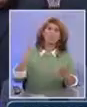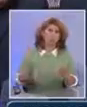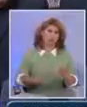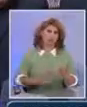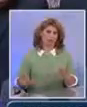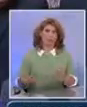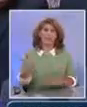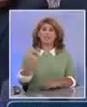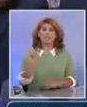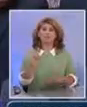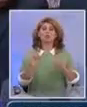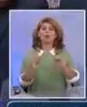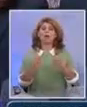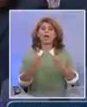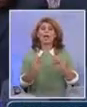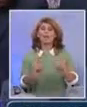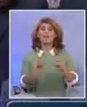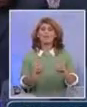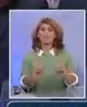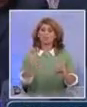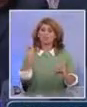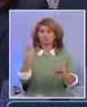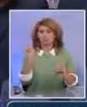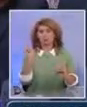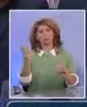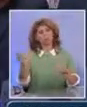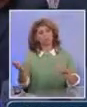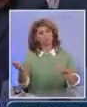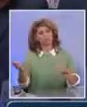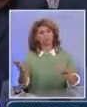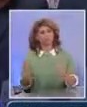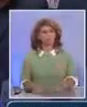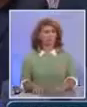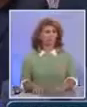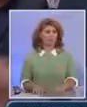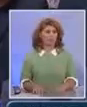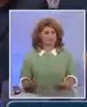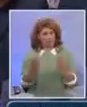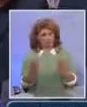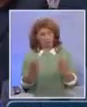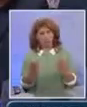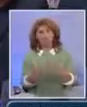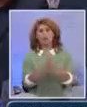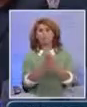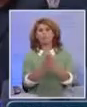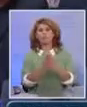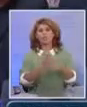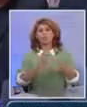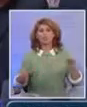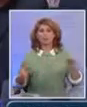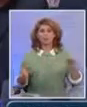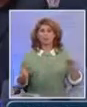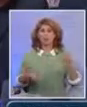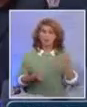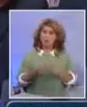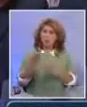Εκπαιδευτικής Πολιτικής λοιπόν. Και στα χέρια μου κρατώ ένα βιβλίο, Ιστορία του νεωτέρου και του χρόνου